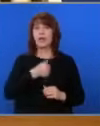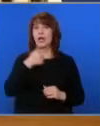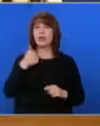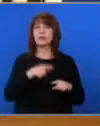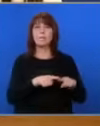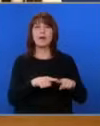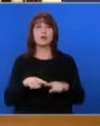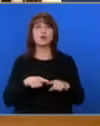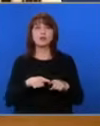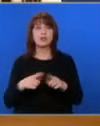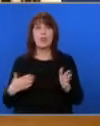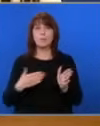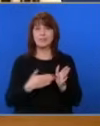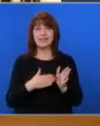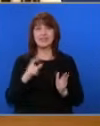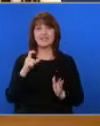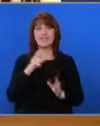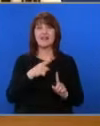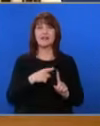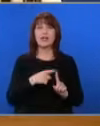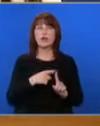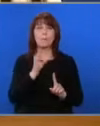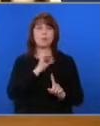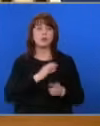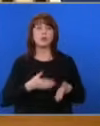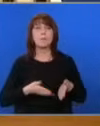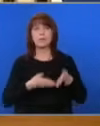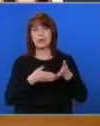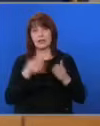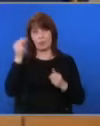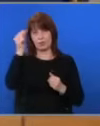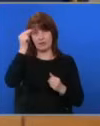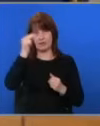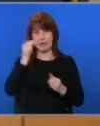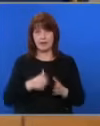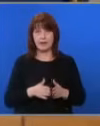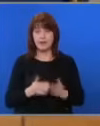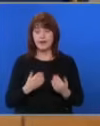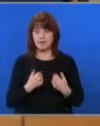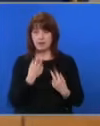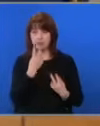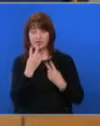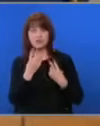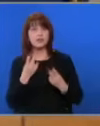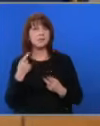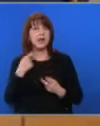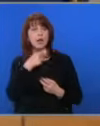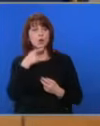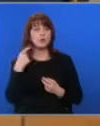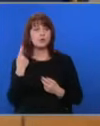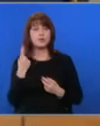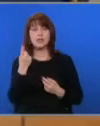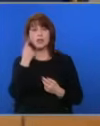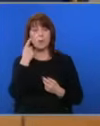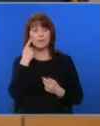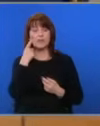Лидерът на беларуската опозиция Светлана Тихановска я получи подкрепа от България. Ние виждаме как Русия се опитва